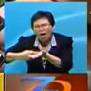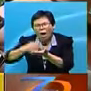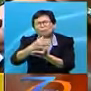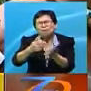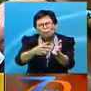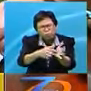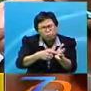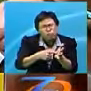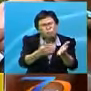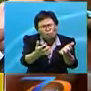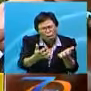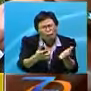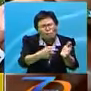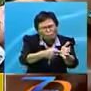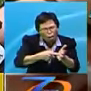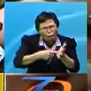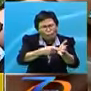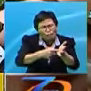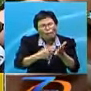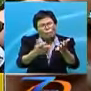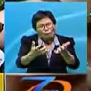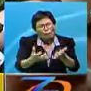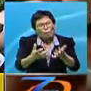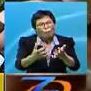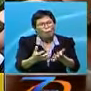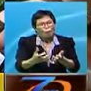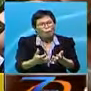demand for a fully